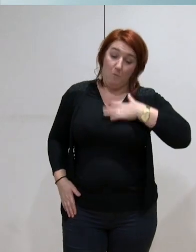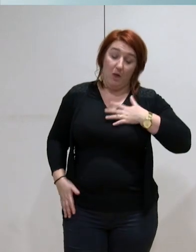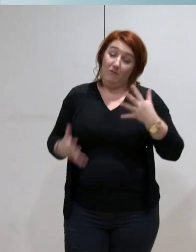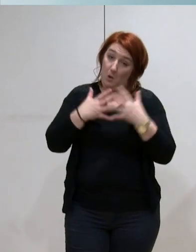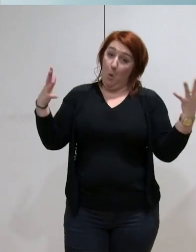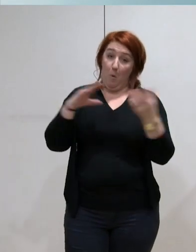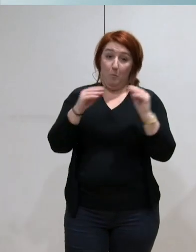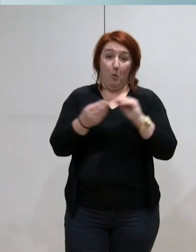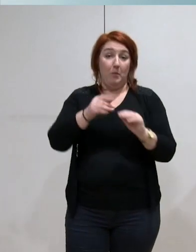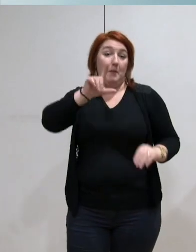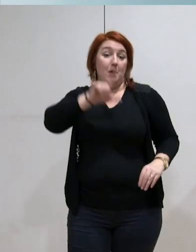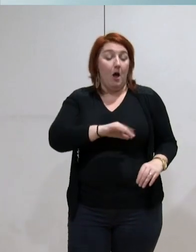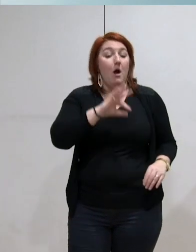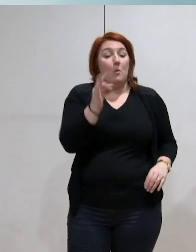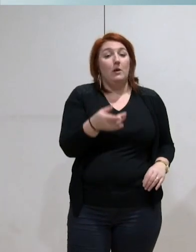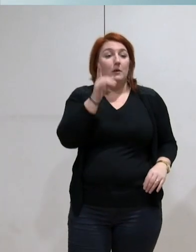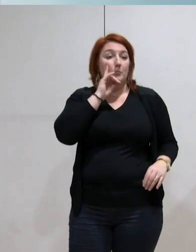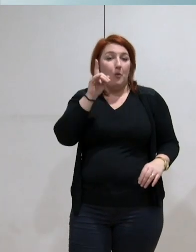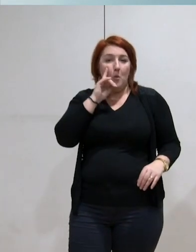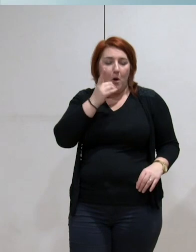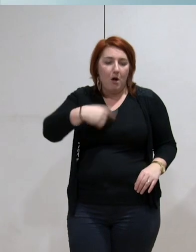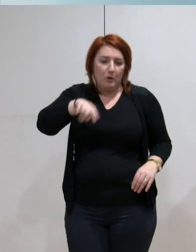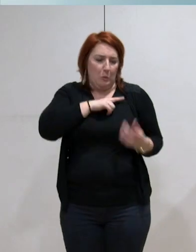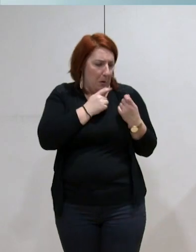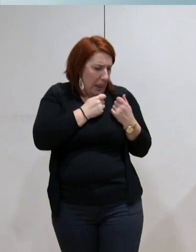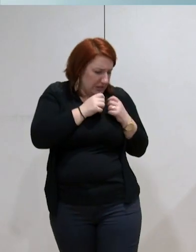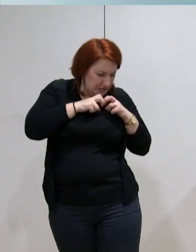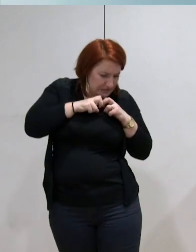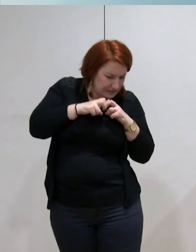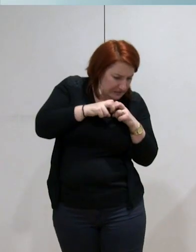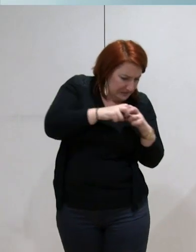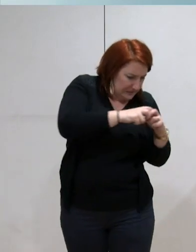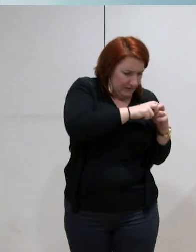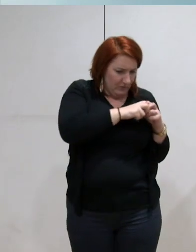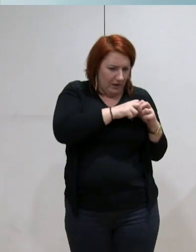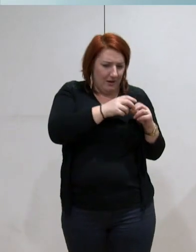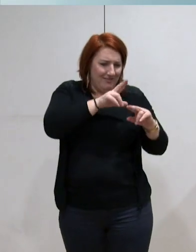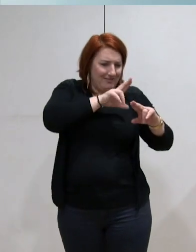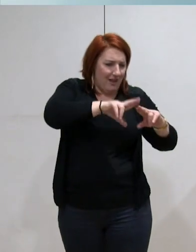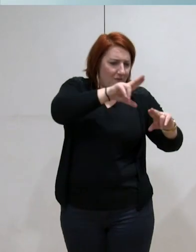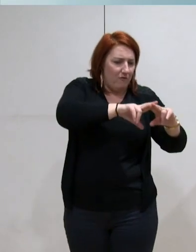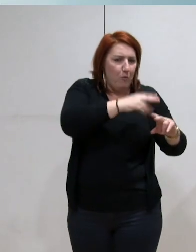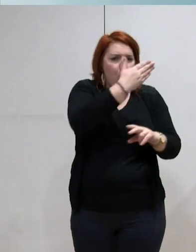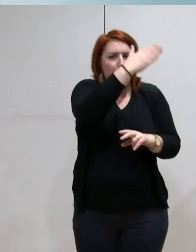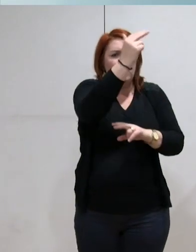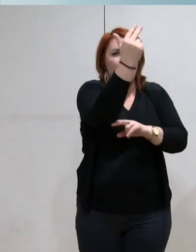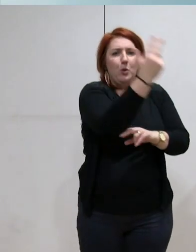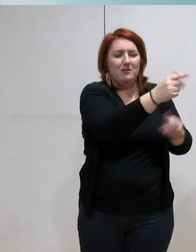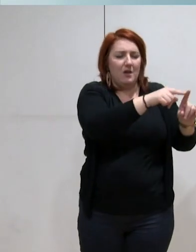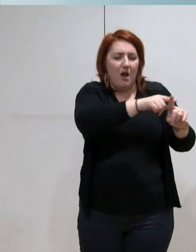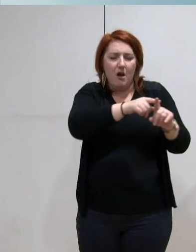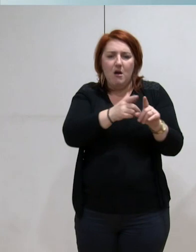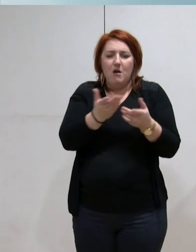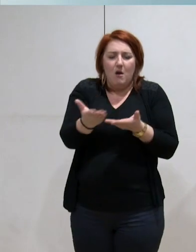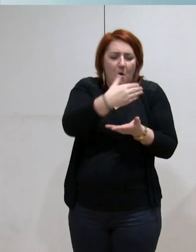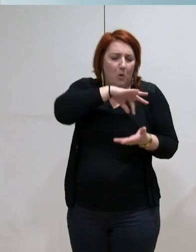parce que quand nous raclons les fonds de tiroir c'est-à-dire en ajoutant les travaux pour compte de tiers des recettes financières plus